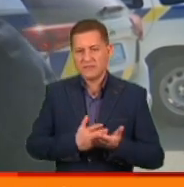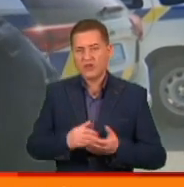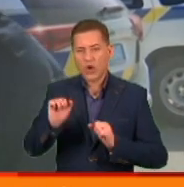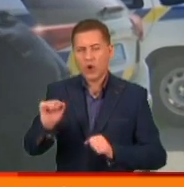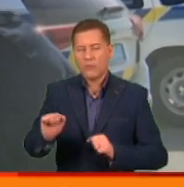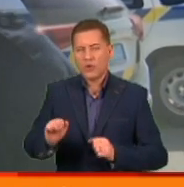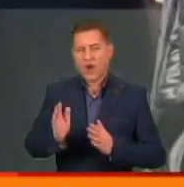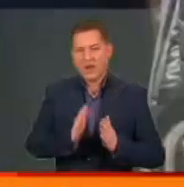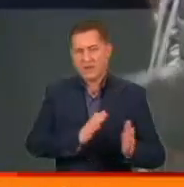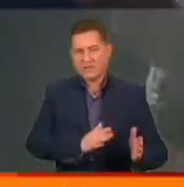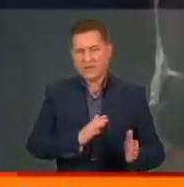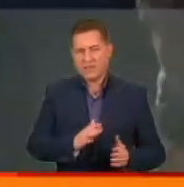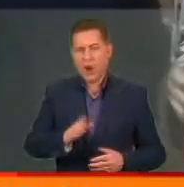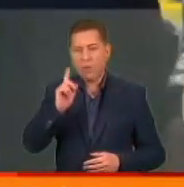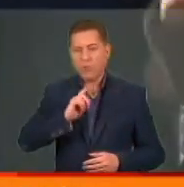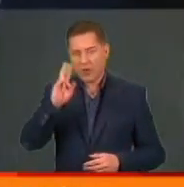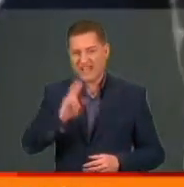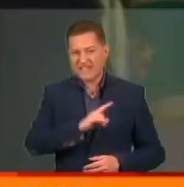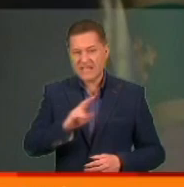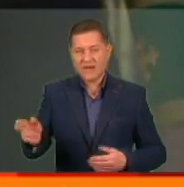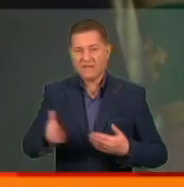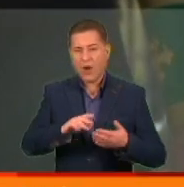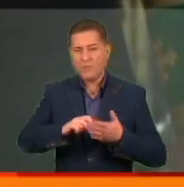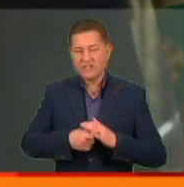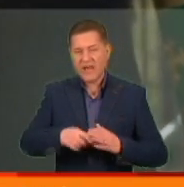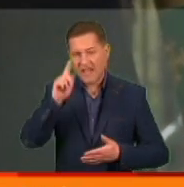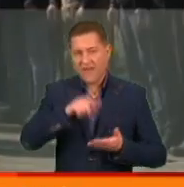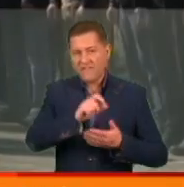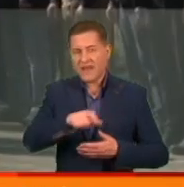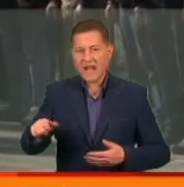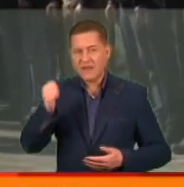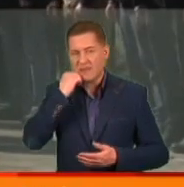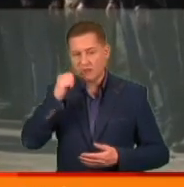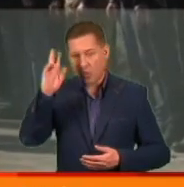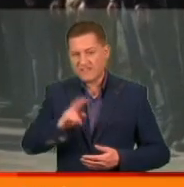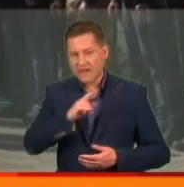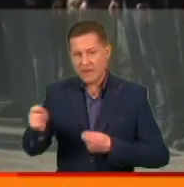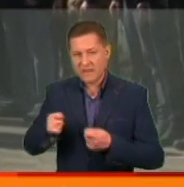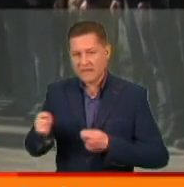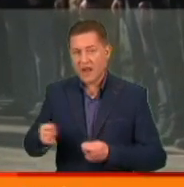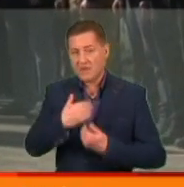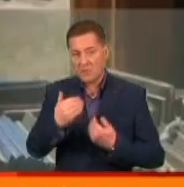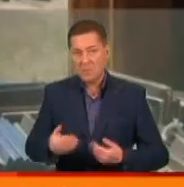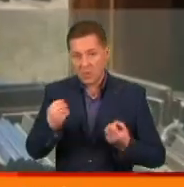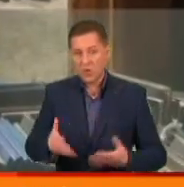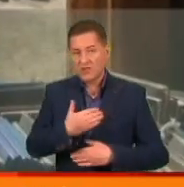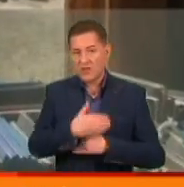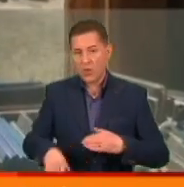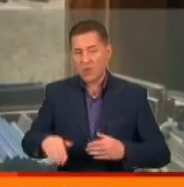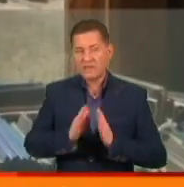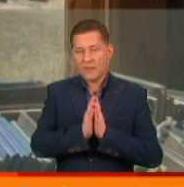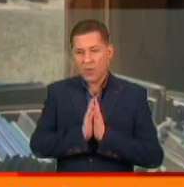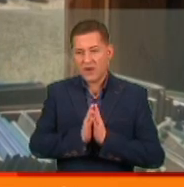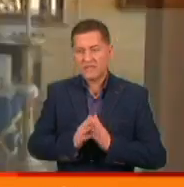охорону громадського порядку. Поки церква опечатана, віряни Московського патріархату моляться просто неба під її стінами. Опоненти